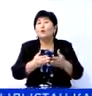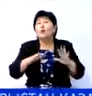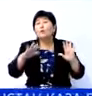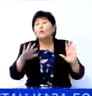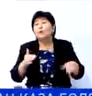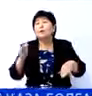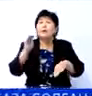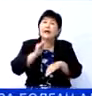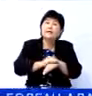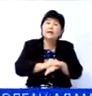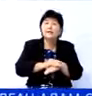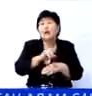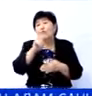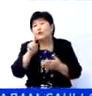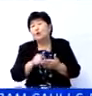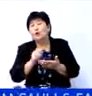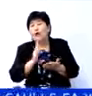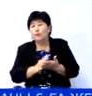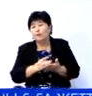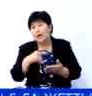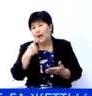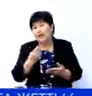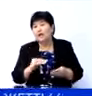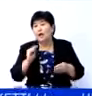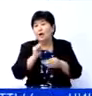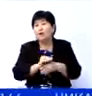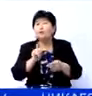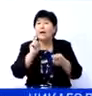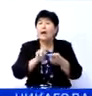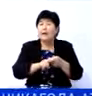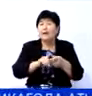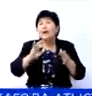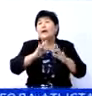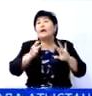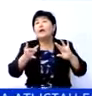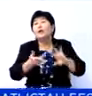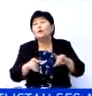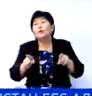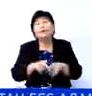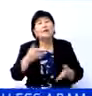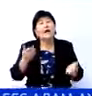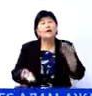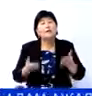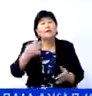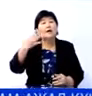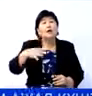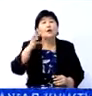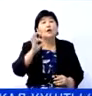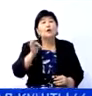деректер мен сауалдарыңыз болса, аталған қосымша арқылы электронды түрде немесе